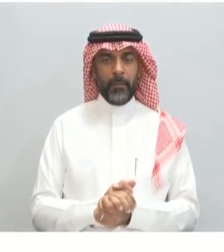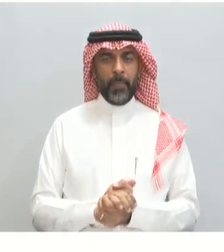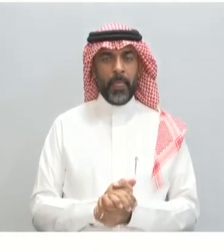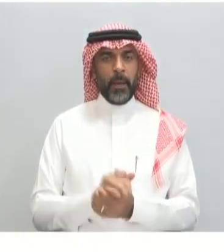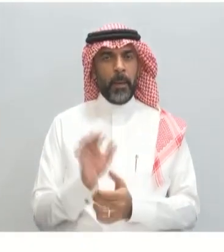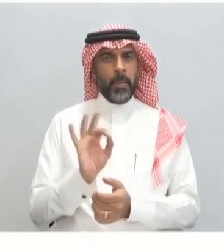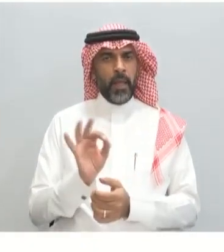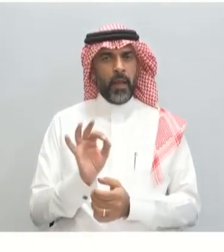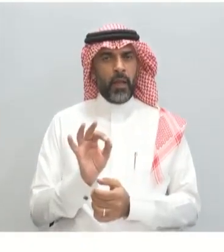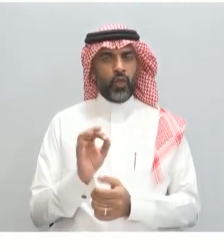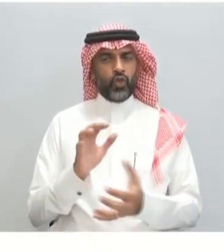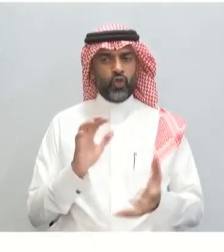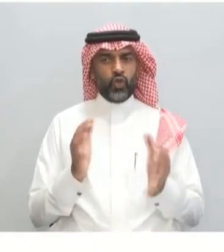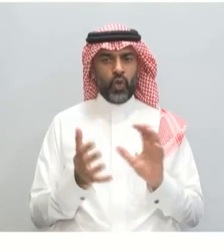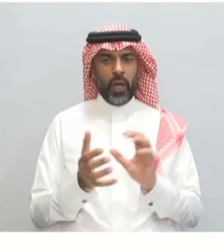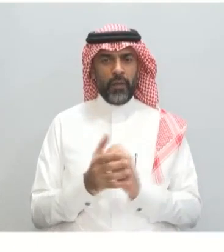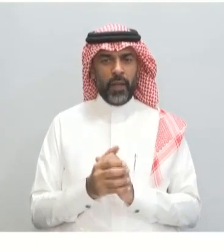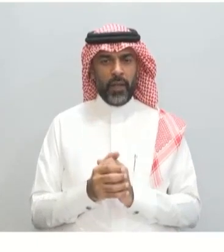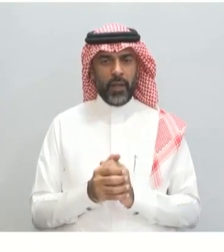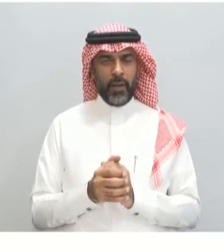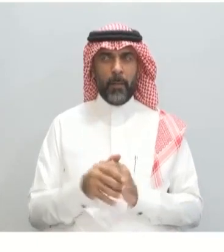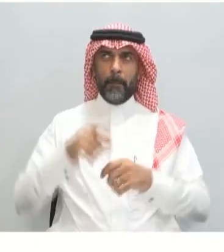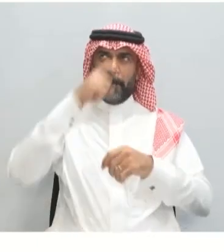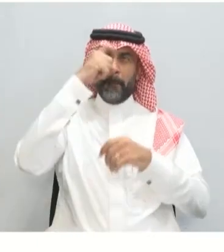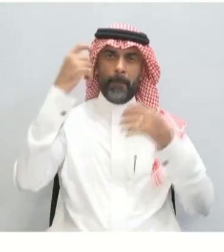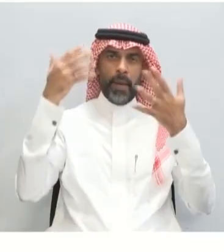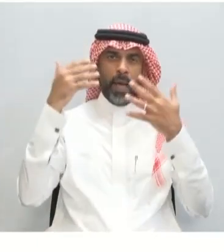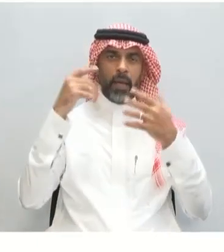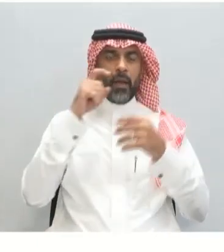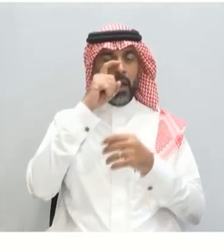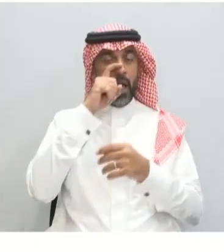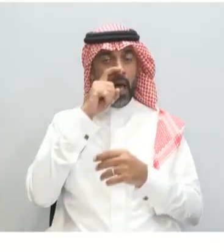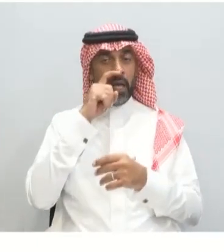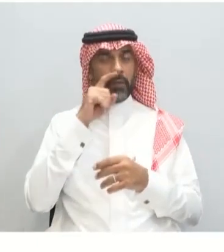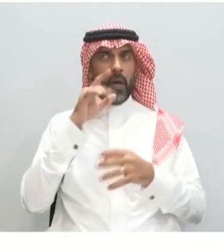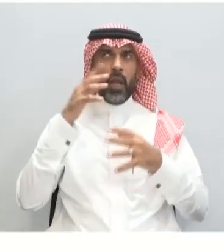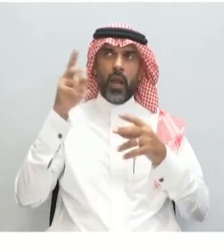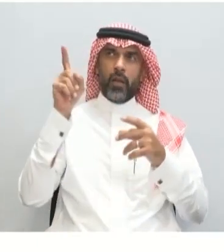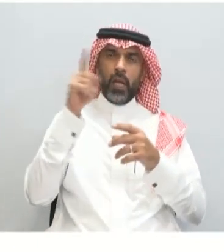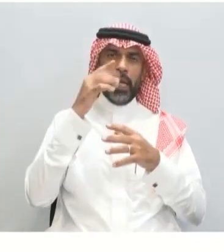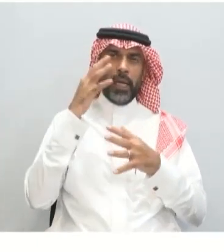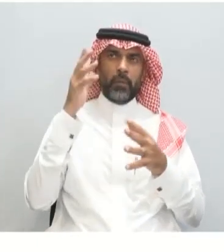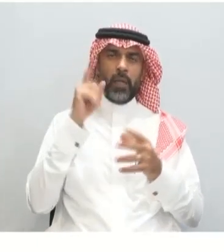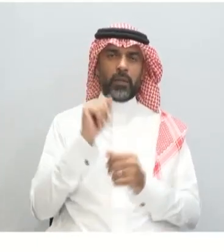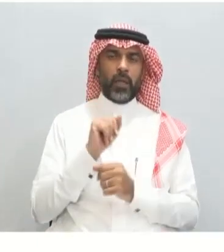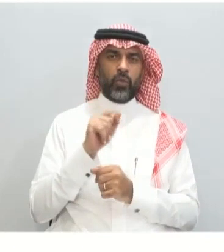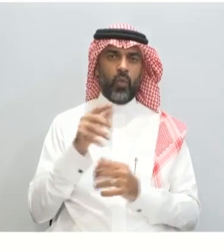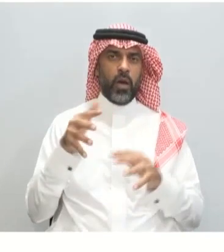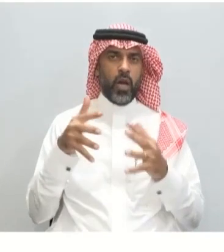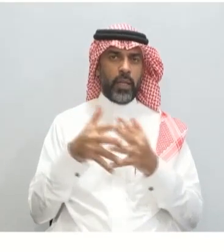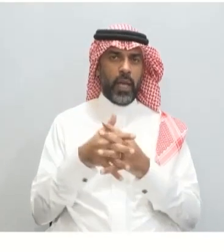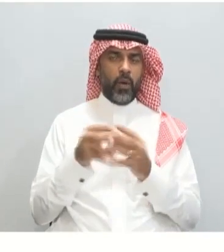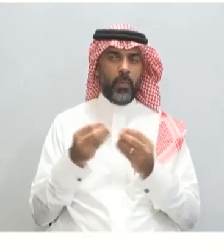سبيل المثال الجغرافيا المناخيه واعتمادها على علم الارصاد وتداخل هذا العلم